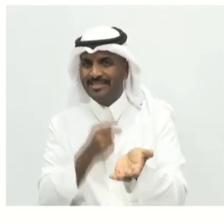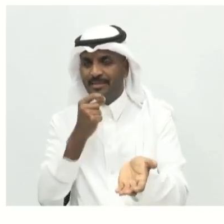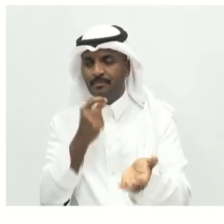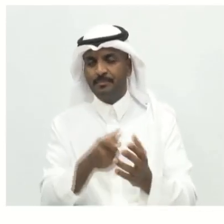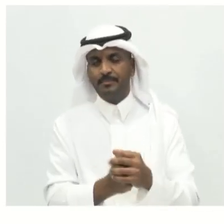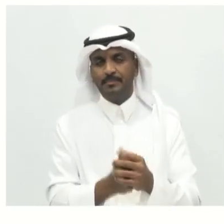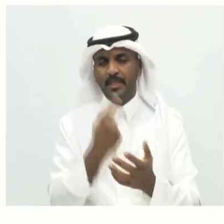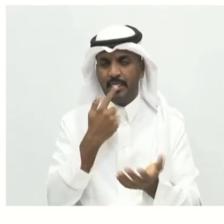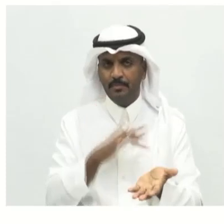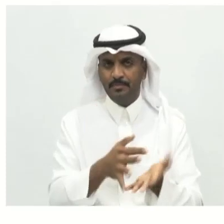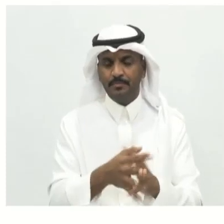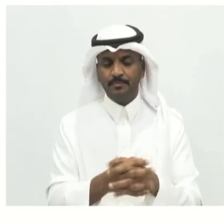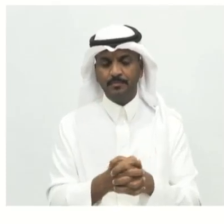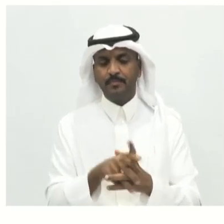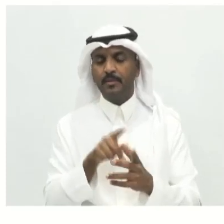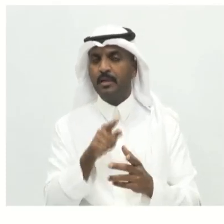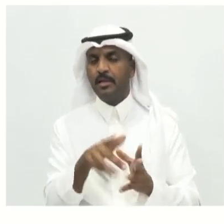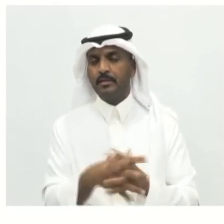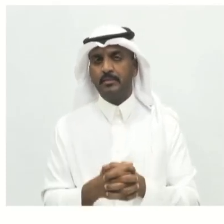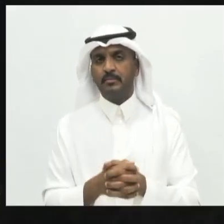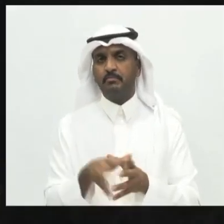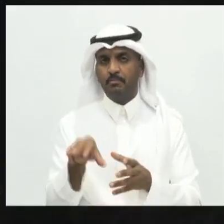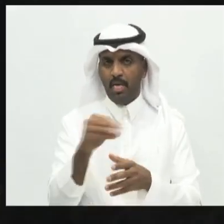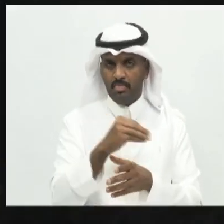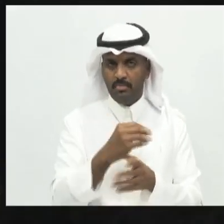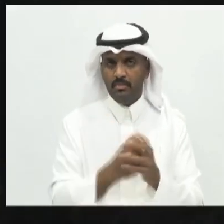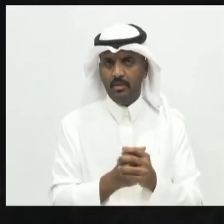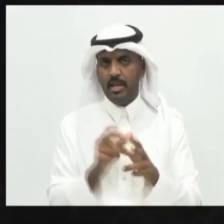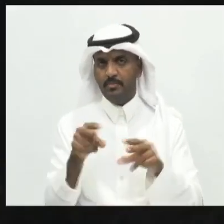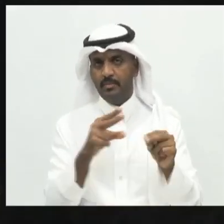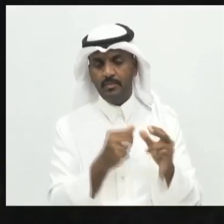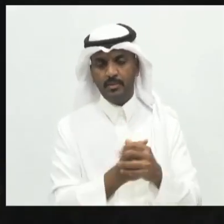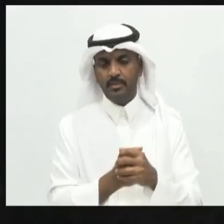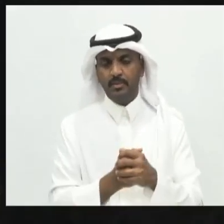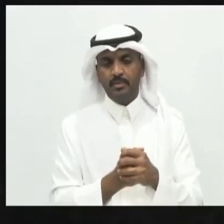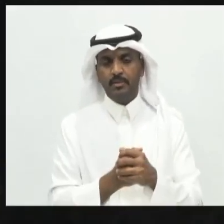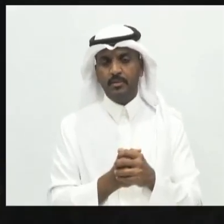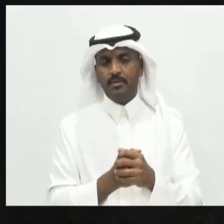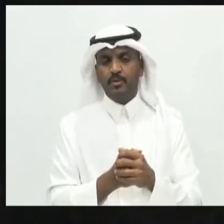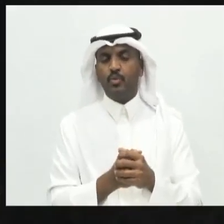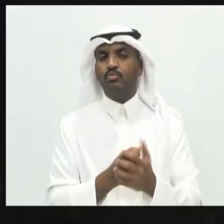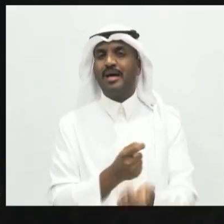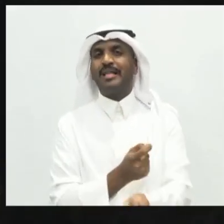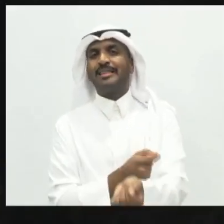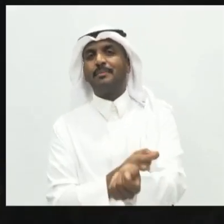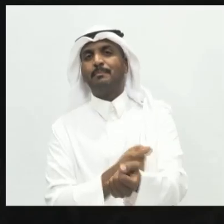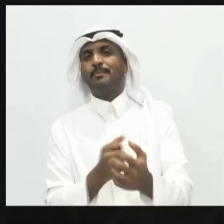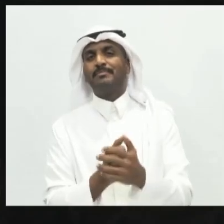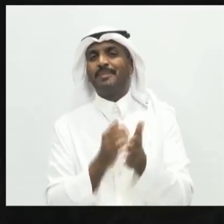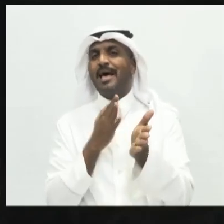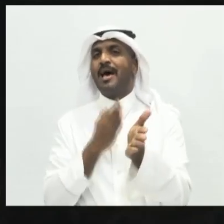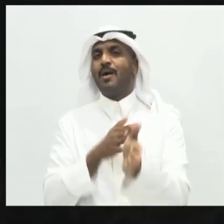لاحظوا ابنائي وبناتي هذه بعض الامثله على الطب النبوي بعض